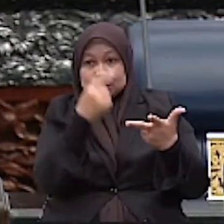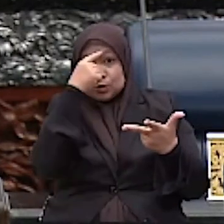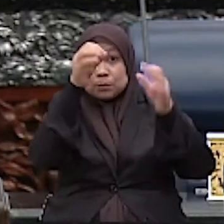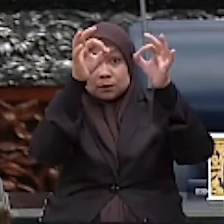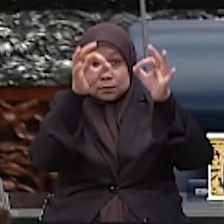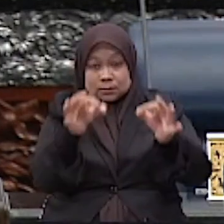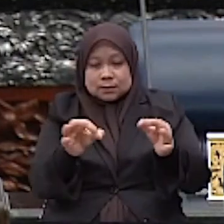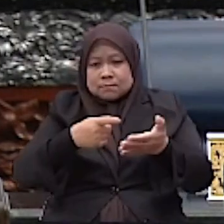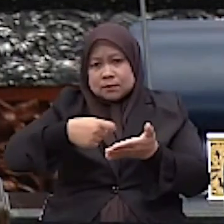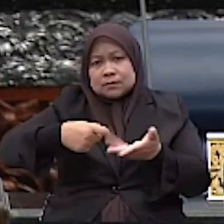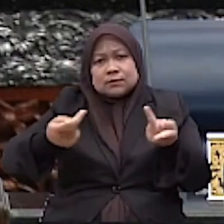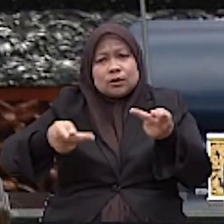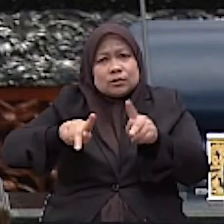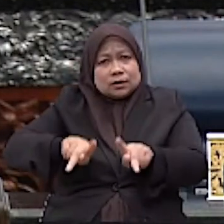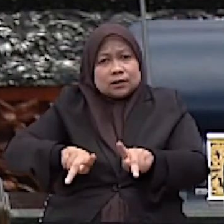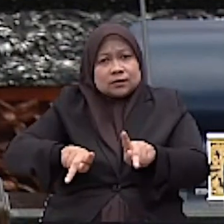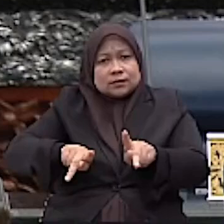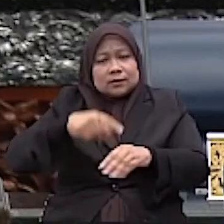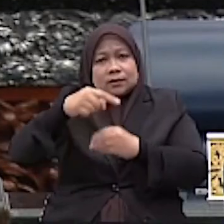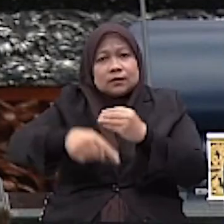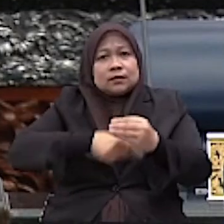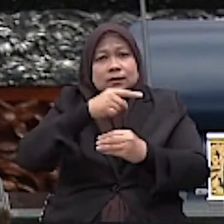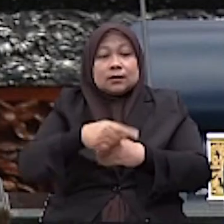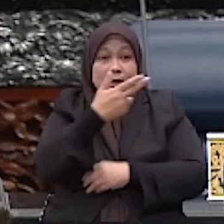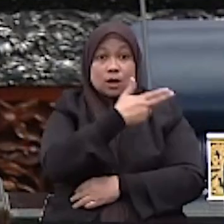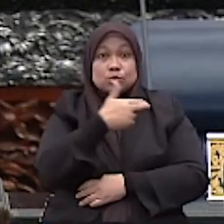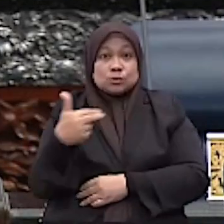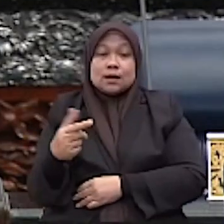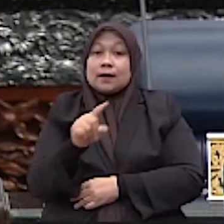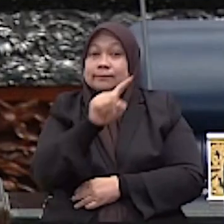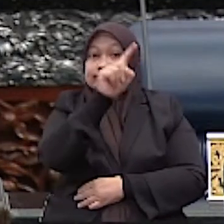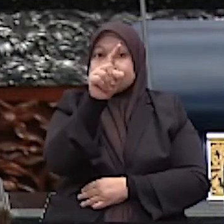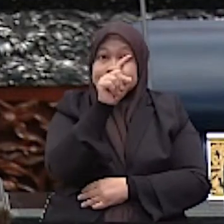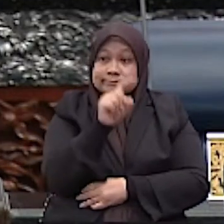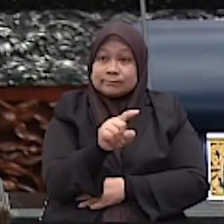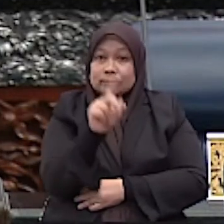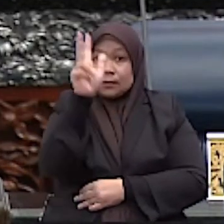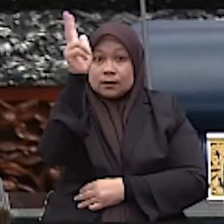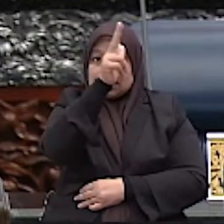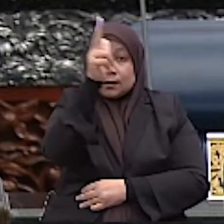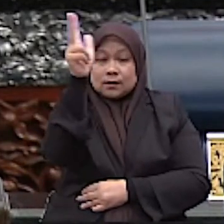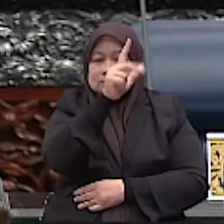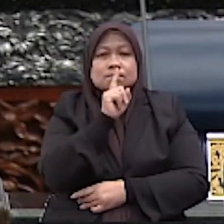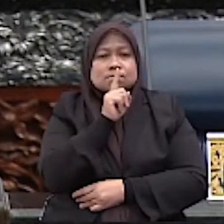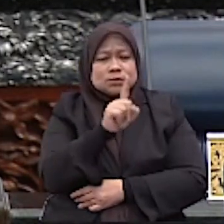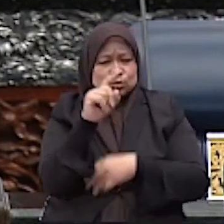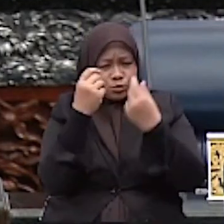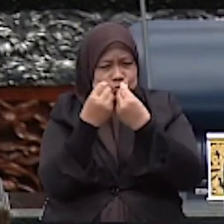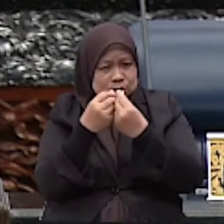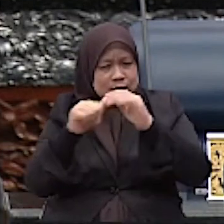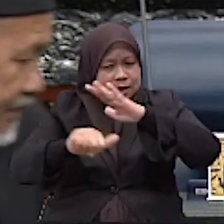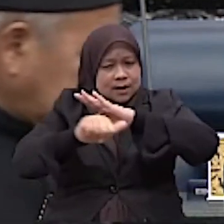membuat keputusan menandatangani perjanjian berkaitan dengan Indonesia adakah kerajaan mengambil kira